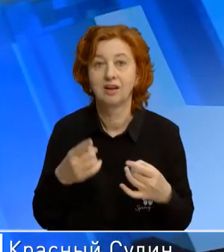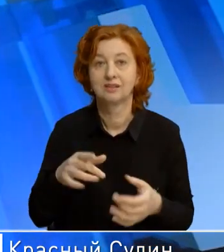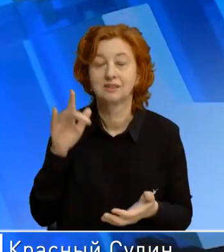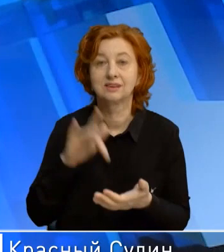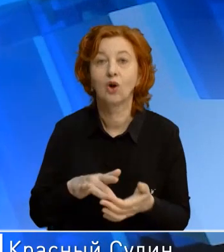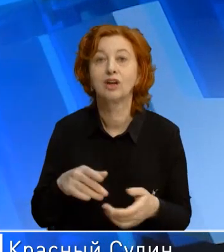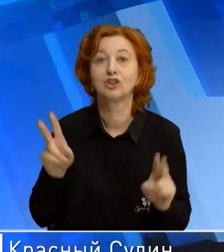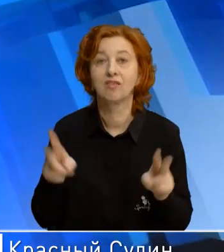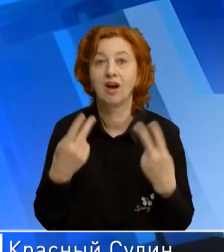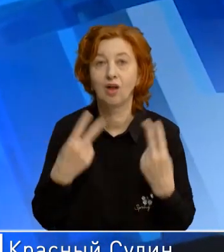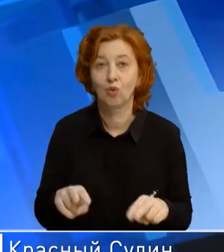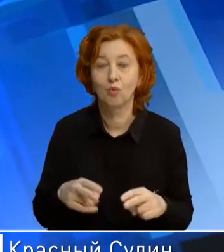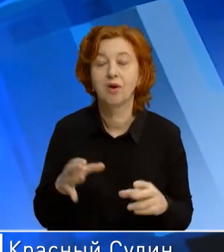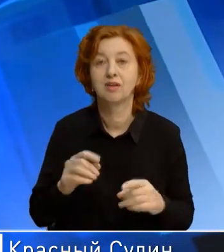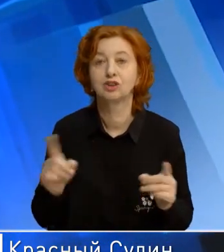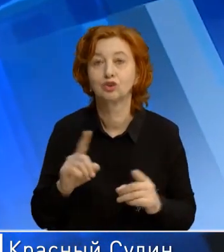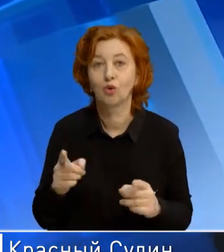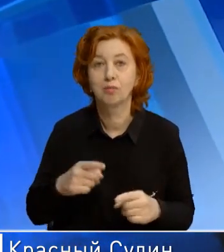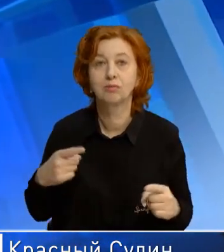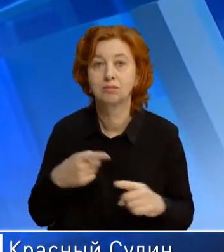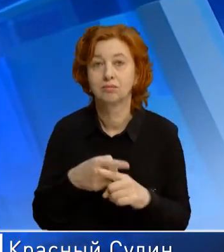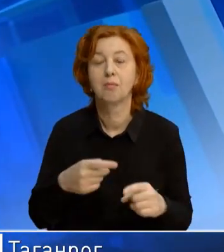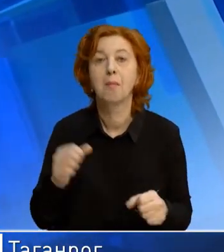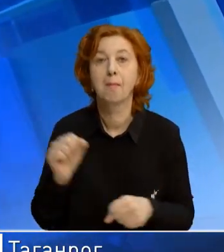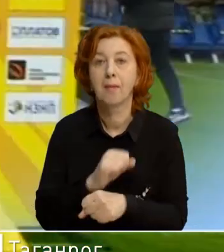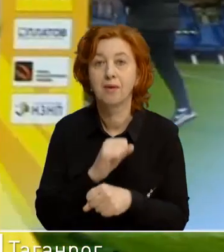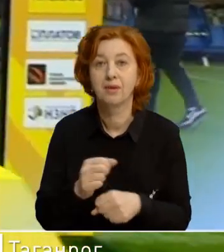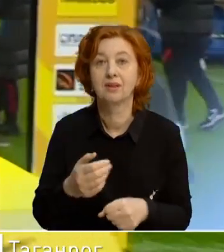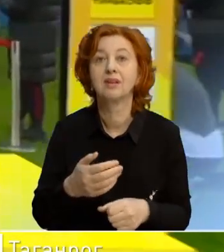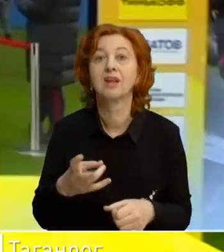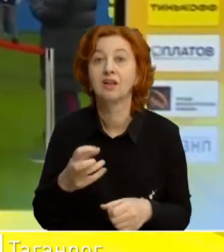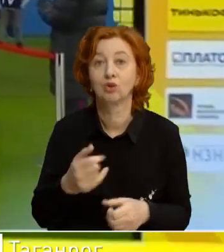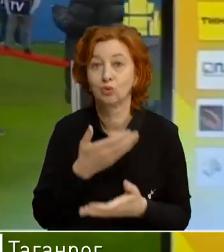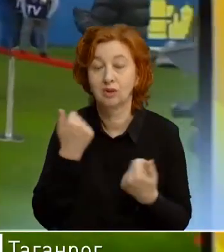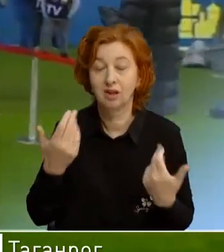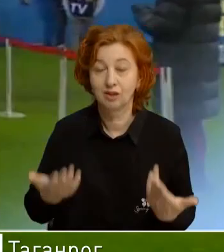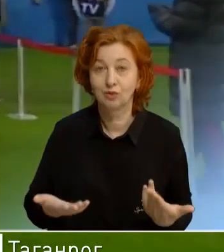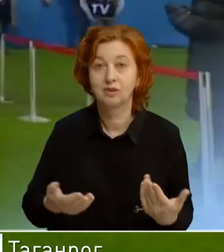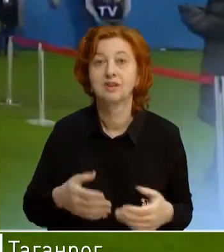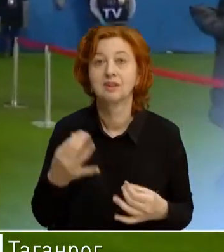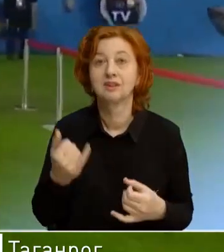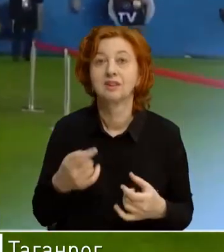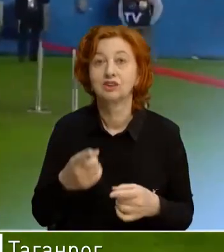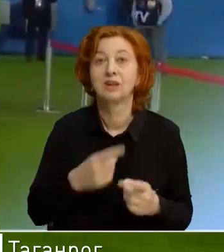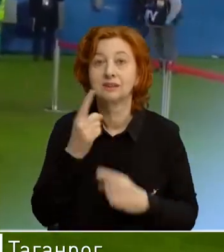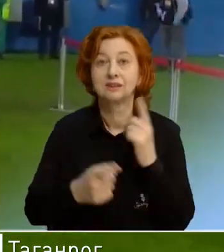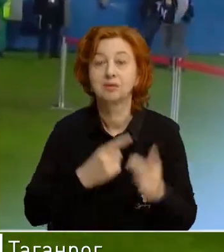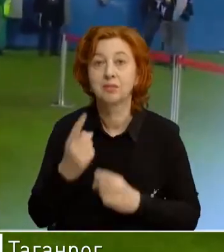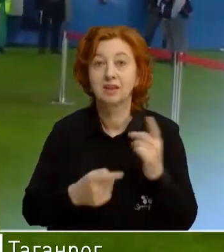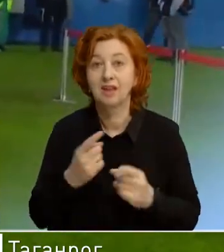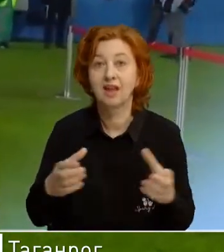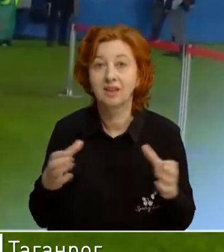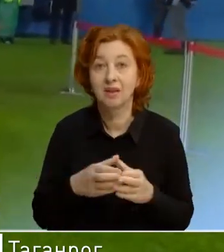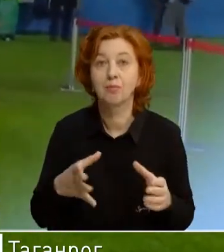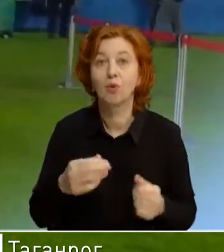столичного клуба. Он впервые с 2013 года победил на Дону. Карпин сделал 4 изменения в стартовом составе